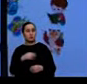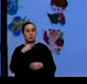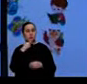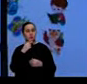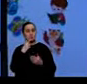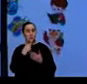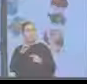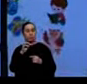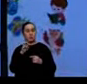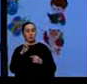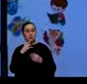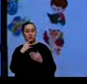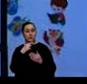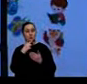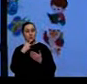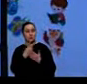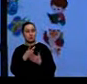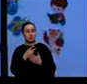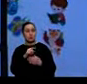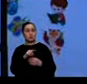Qani diqqat qiling, matnga nazar soling.